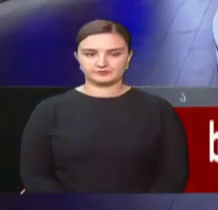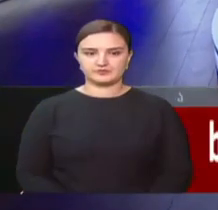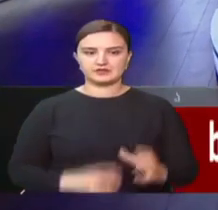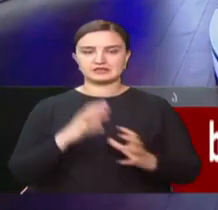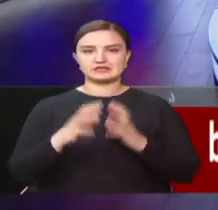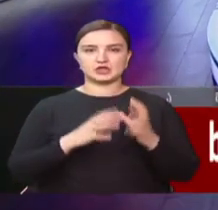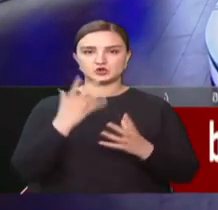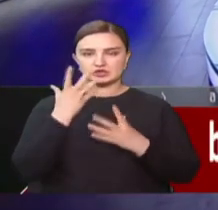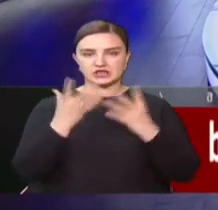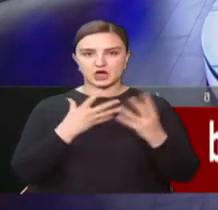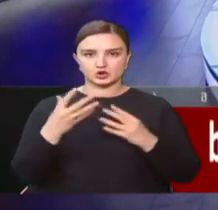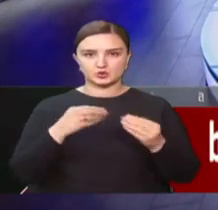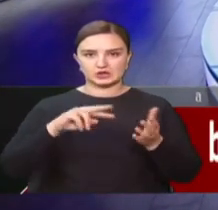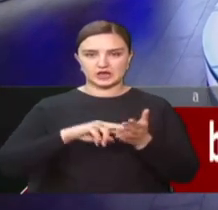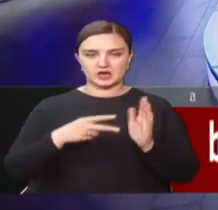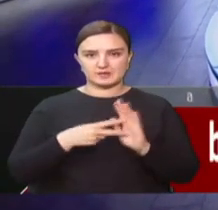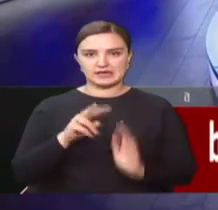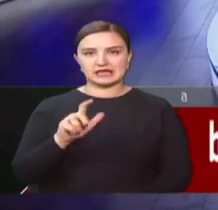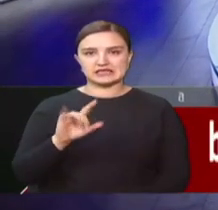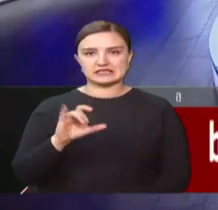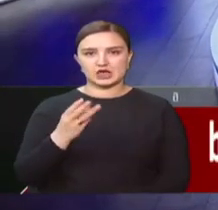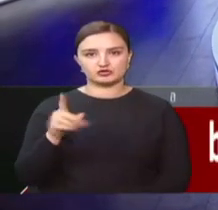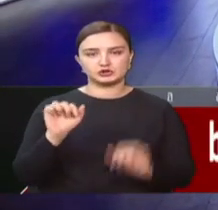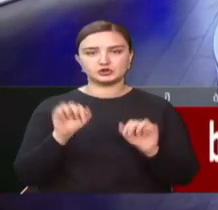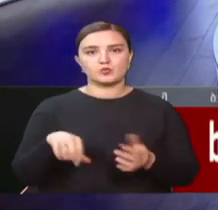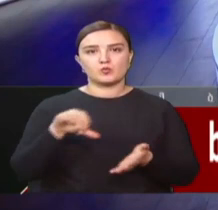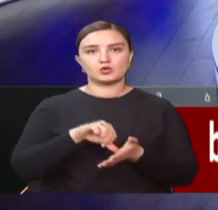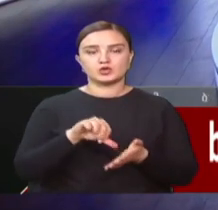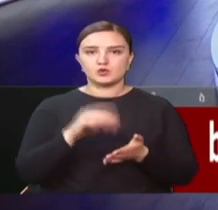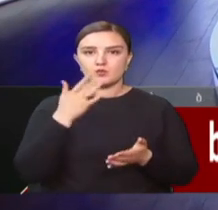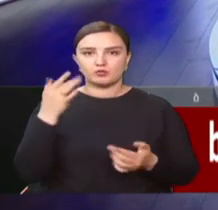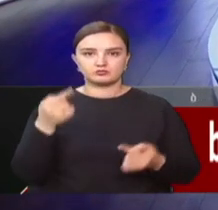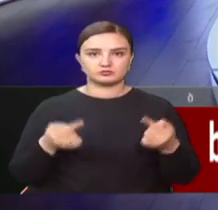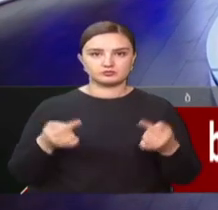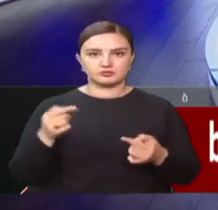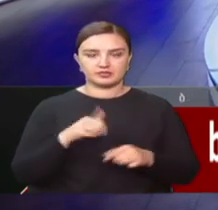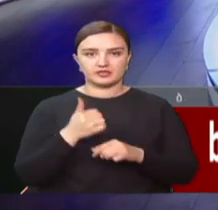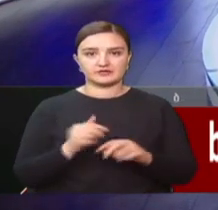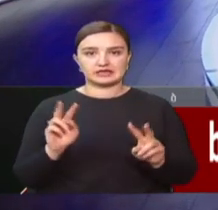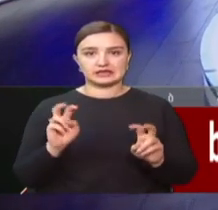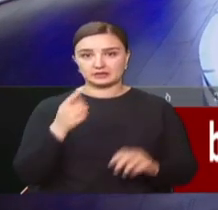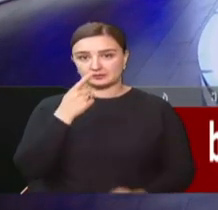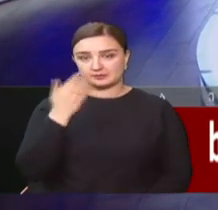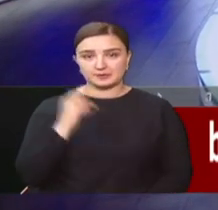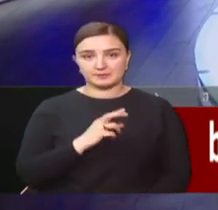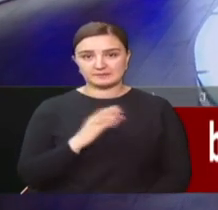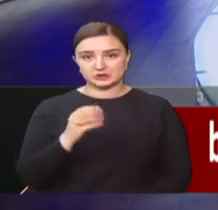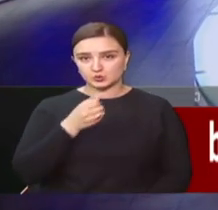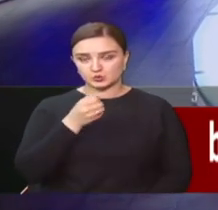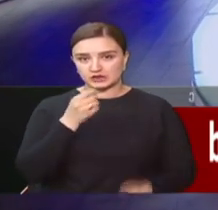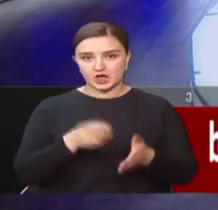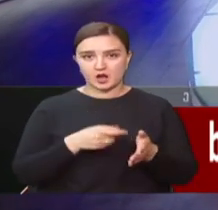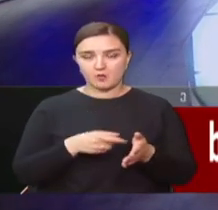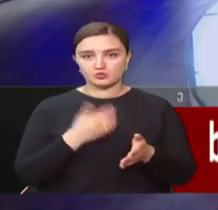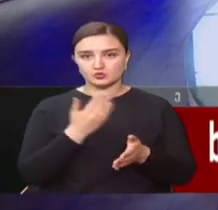საერთაშორისო თაღლით სქემაში დავით კეზარაშვილის შესაძლო მონაწილეობა პოლიტიკური ვნებათაღელვის მთავარი თემა. ცოტა ხნის წინ BBC ჟურნალისტური